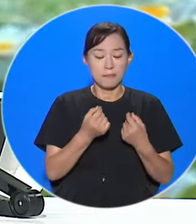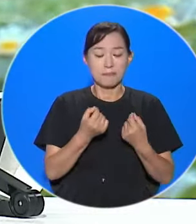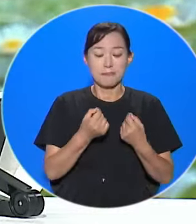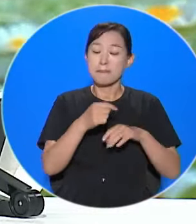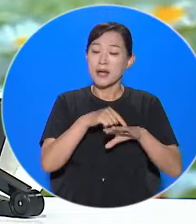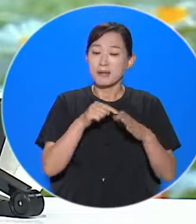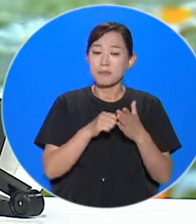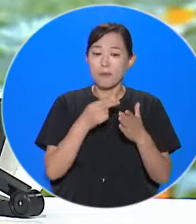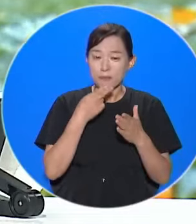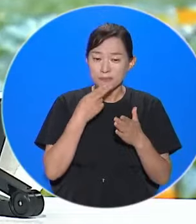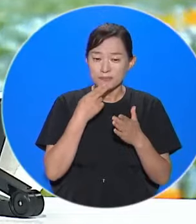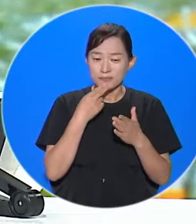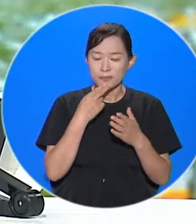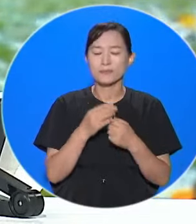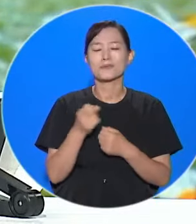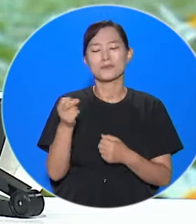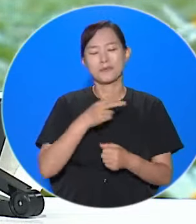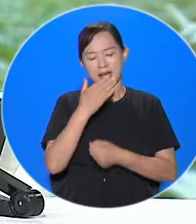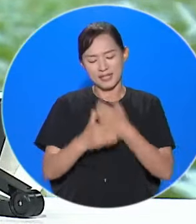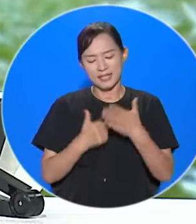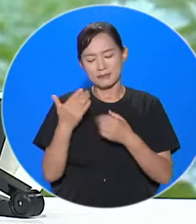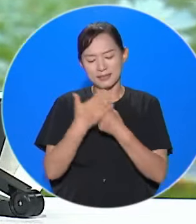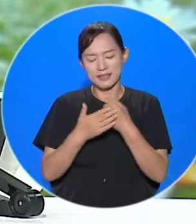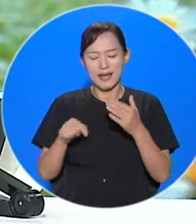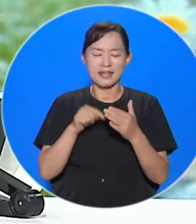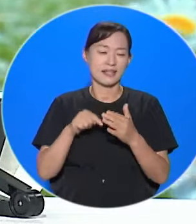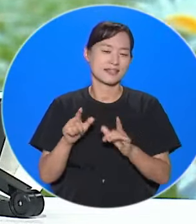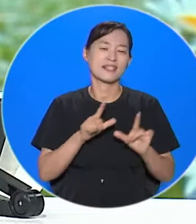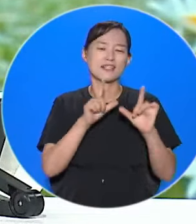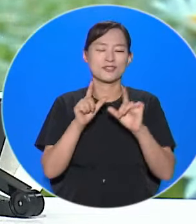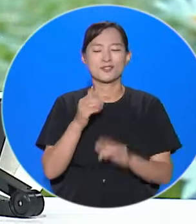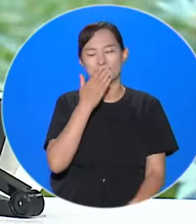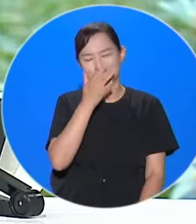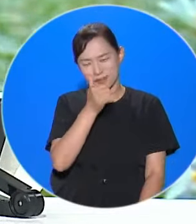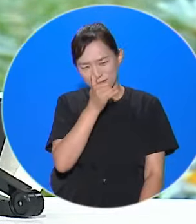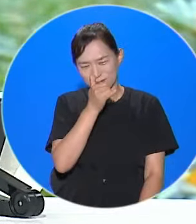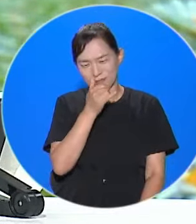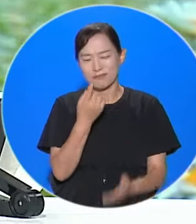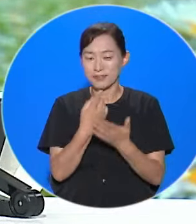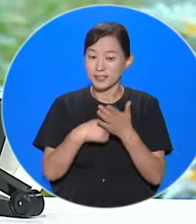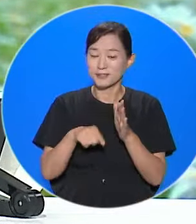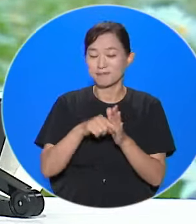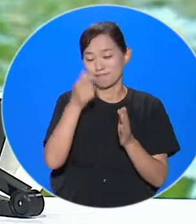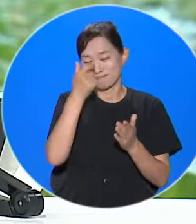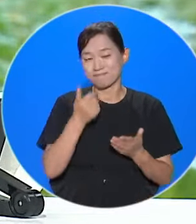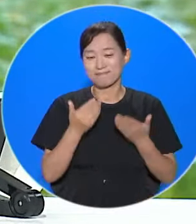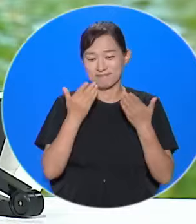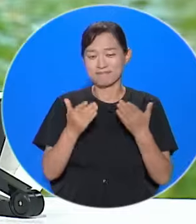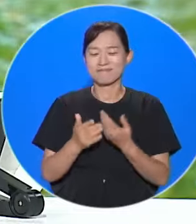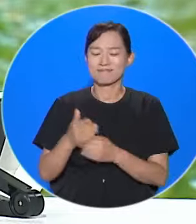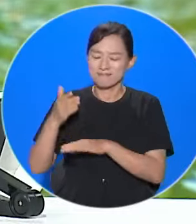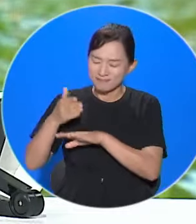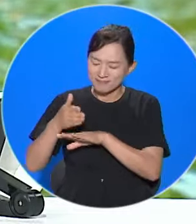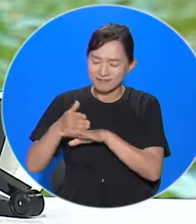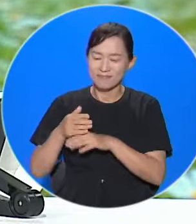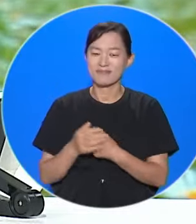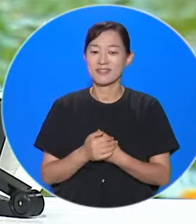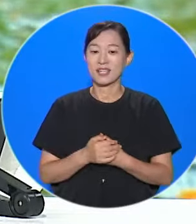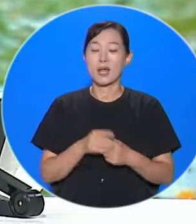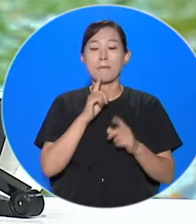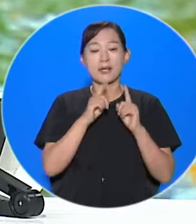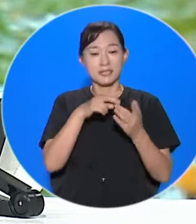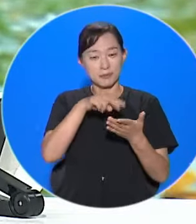않고 또 하나님의 은혜 가운데 지낼 수 있도록 네. 같이 기도하도록 할게요. 집사님. 네. 고맙습니다. 네, 집사님 그럼